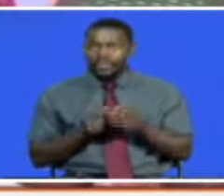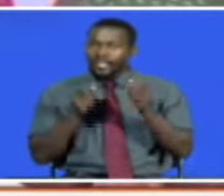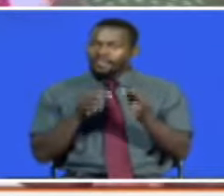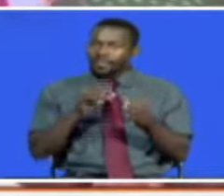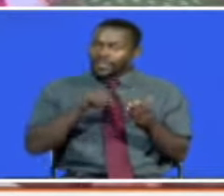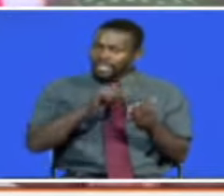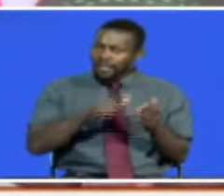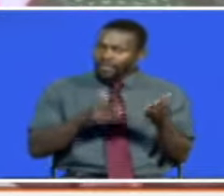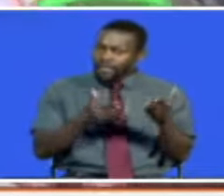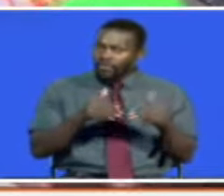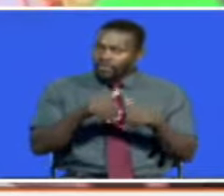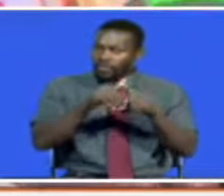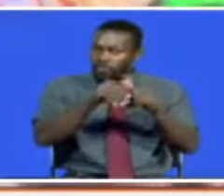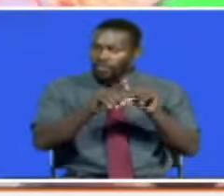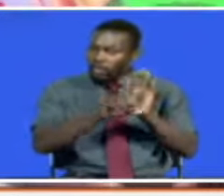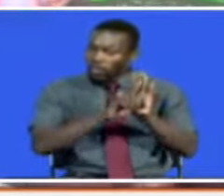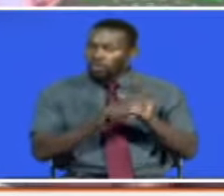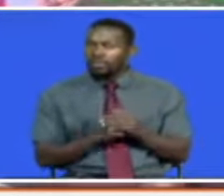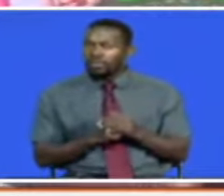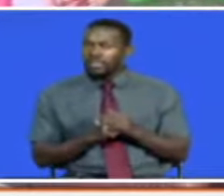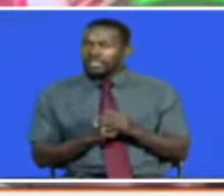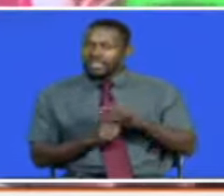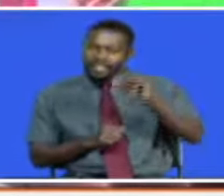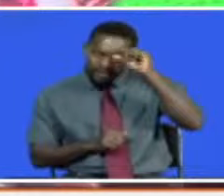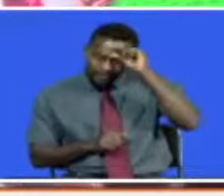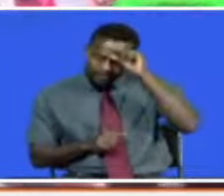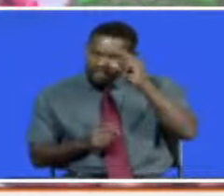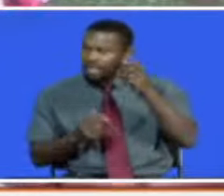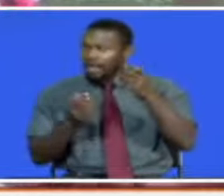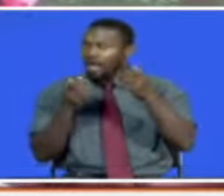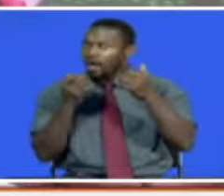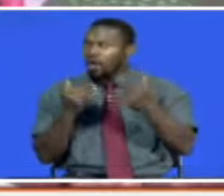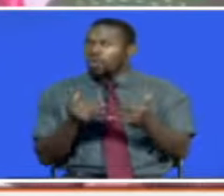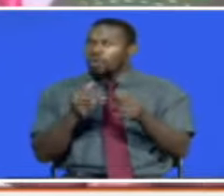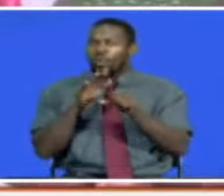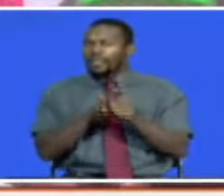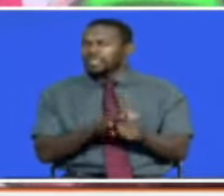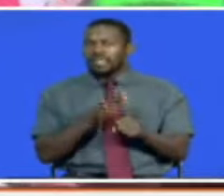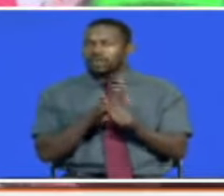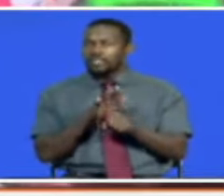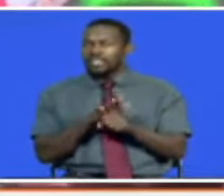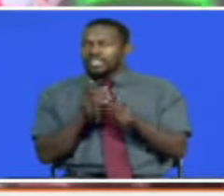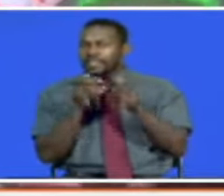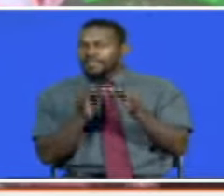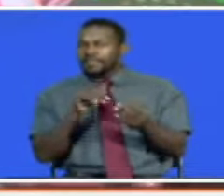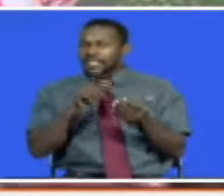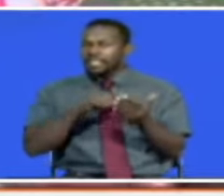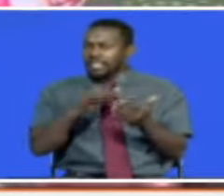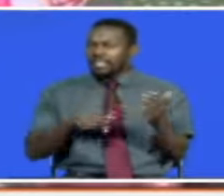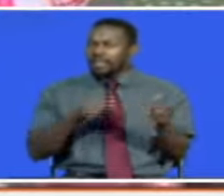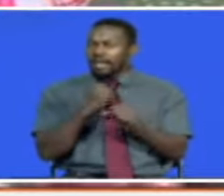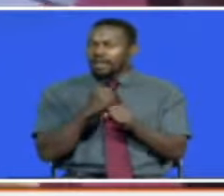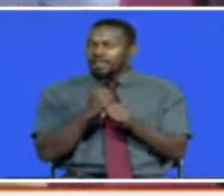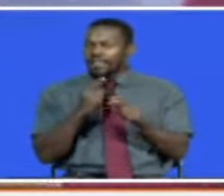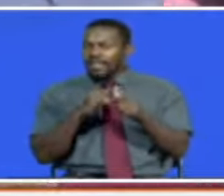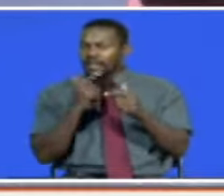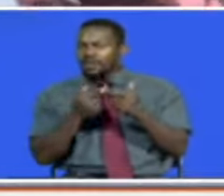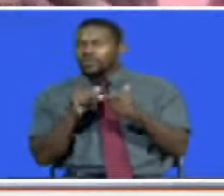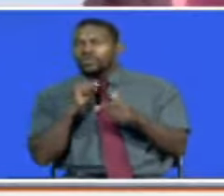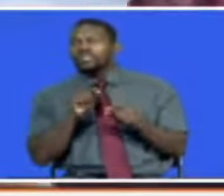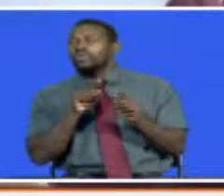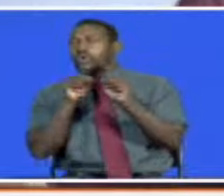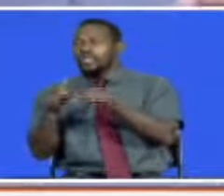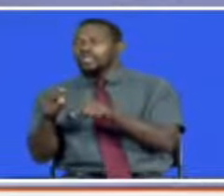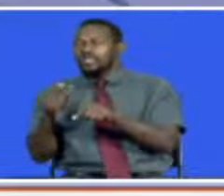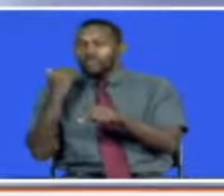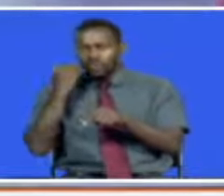hii naleta sheria koti. Hii serikali naleta kala koti, sawe mtu ningea makosa, hiyo kwa adhabu yake kwa koti.